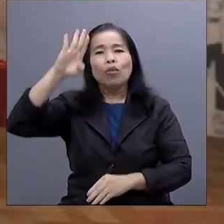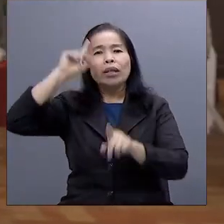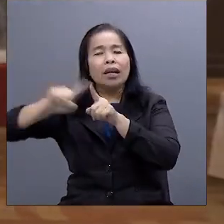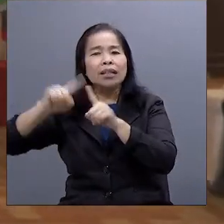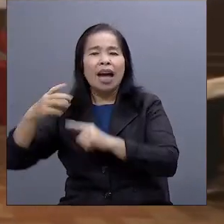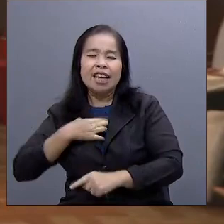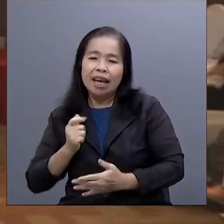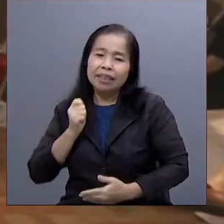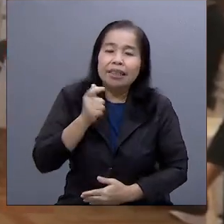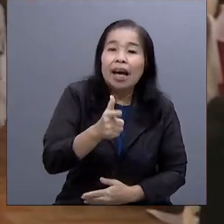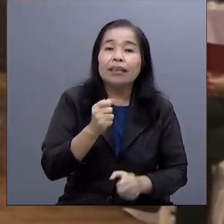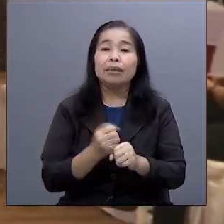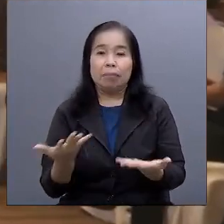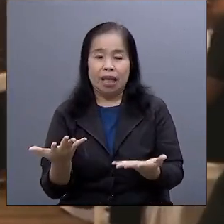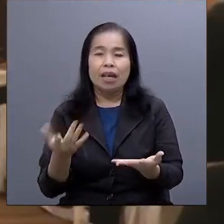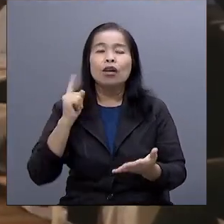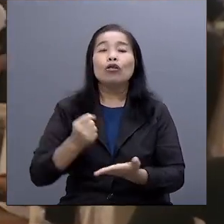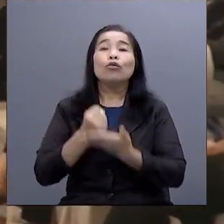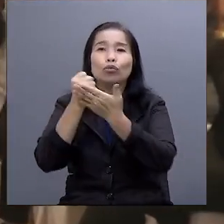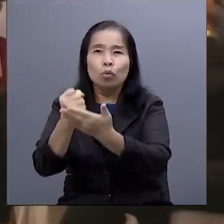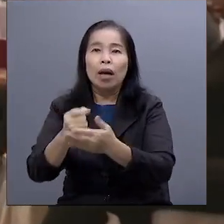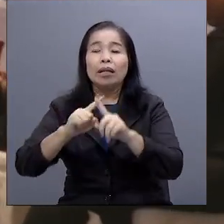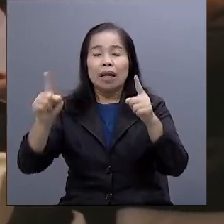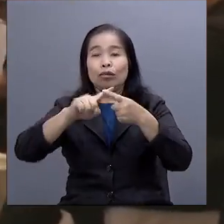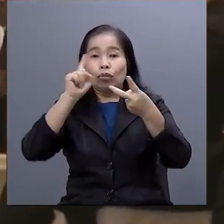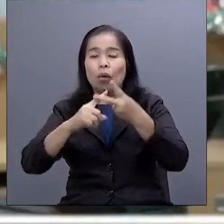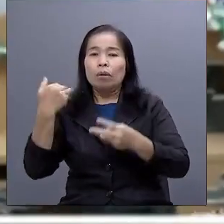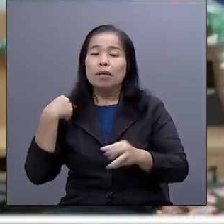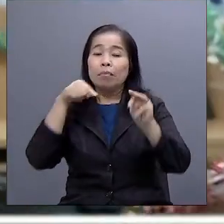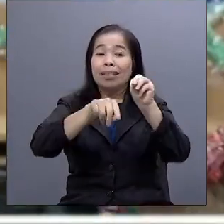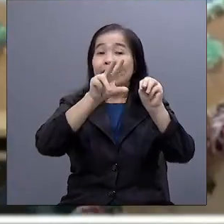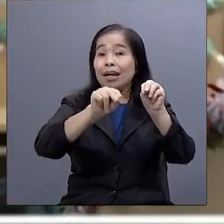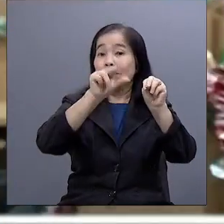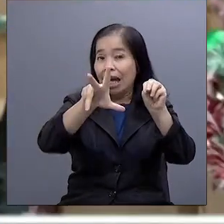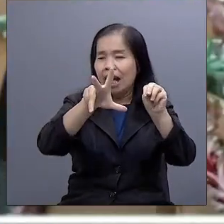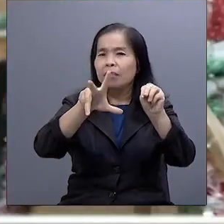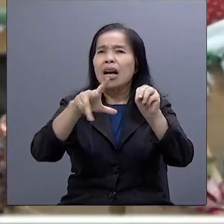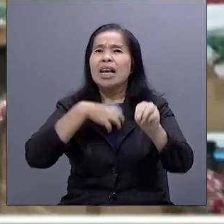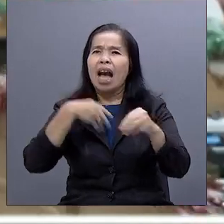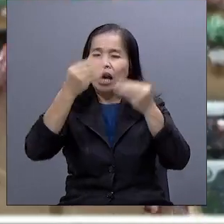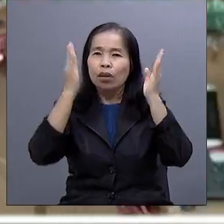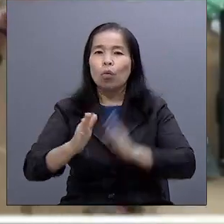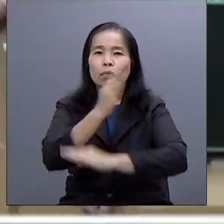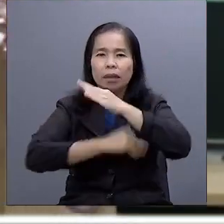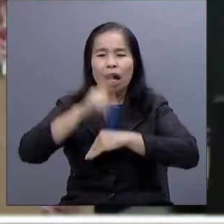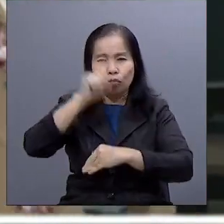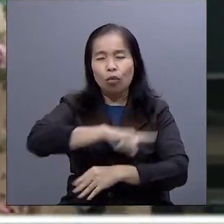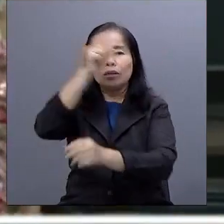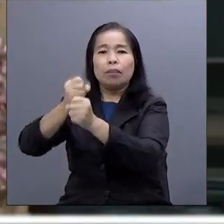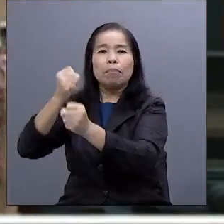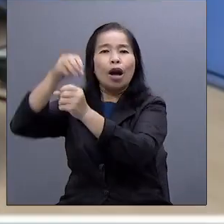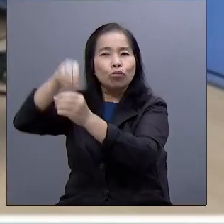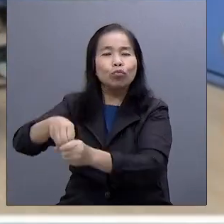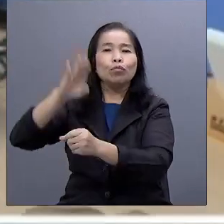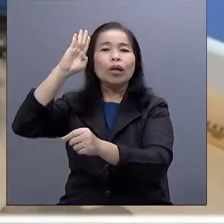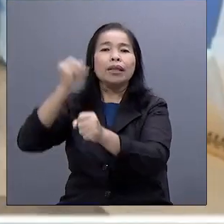ส่นึที่เราทำอกอยน็คอการเจร์หลั33jalsoft ทำยังไจะให้คนวิการ150คนวิการใ